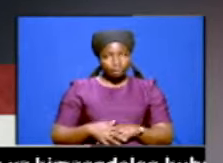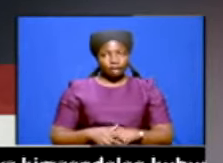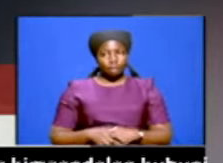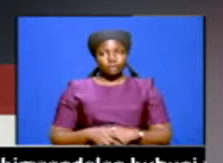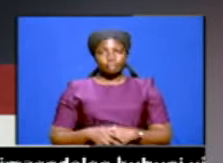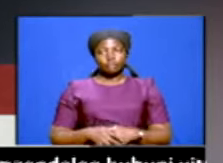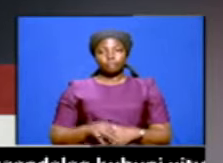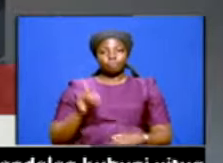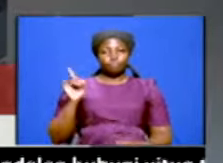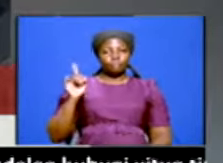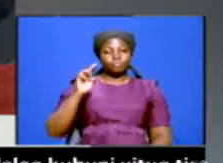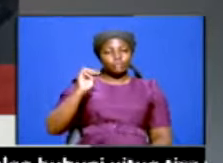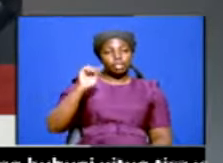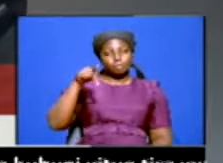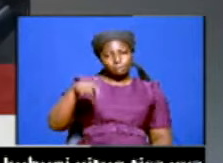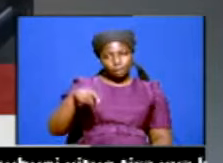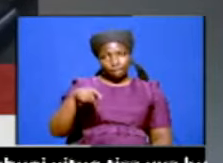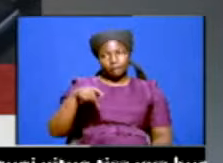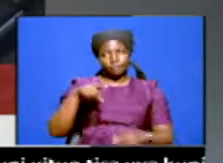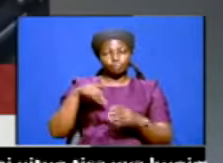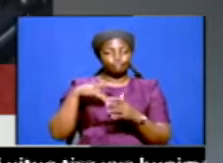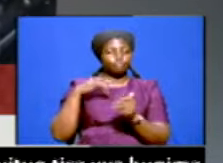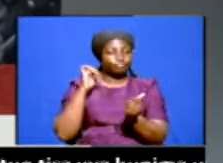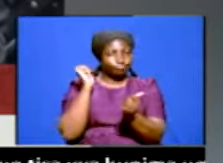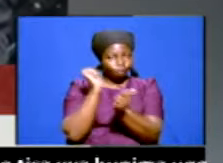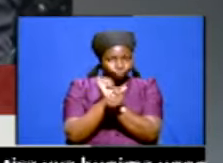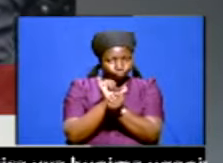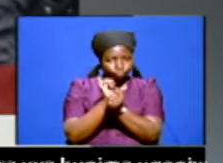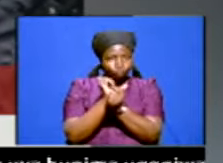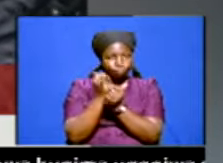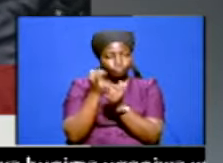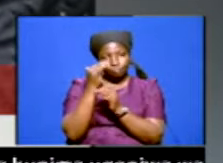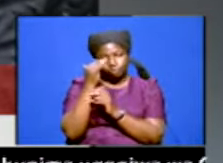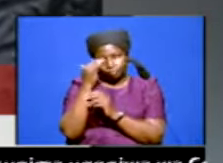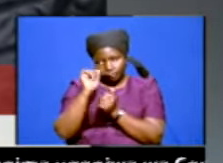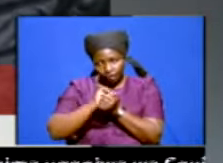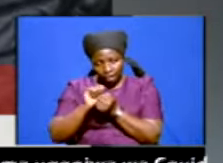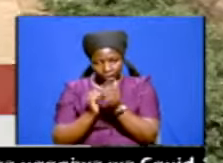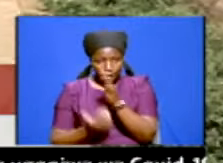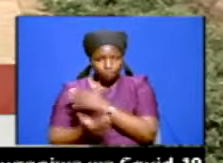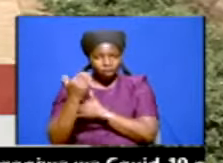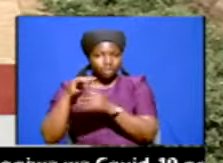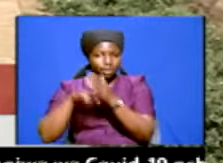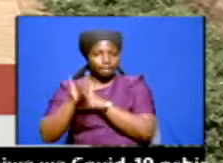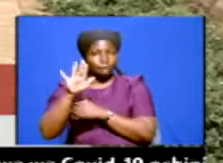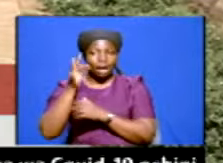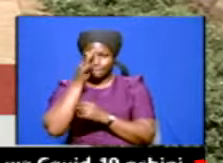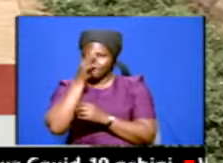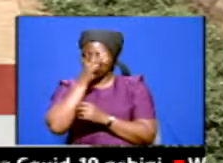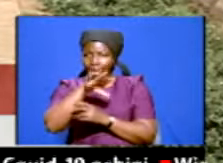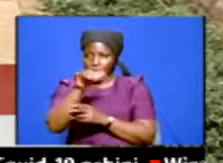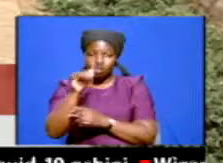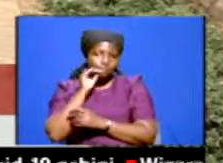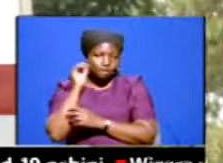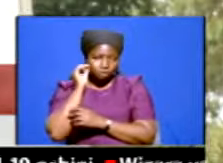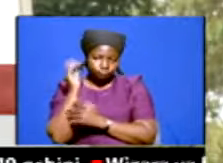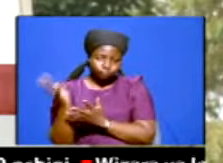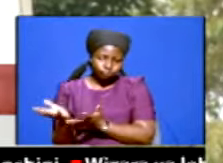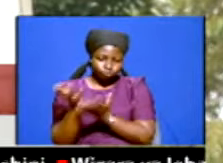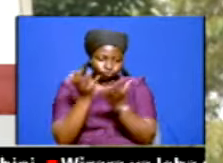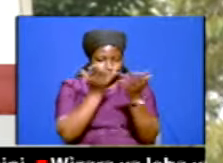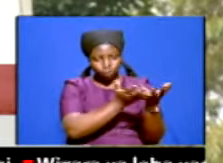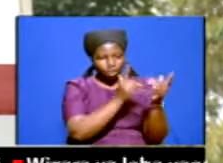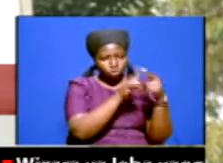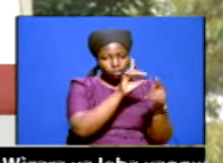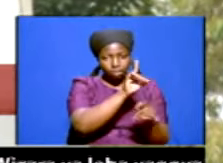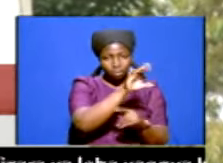Mbunge huyo wa Madhira alikamatwa Ijumaa asubuhi kutoka makazi yake ya Sagana County ya Nyeri na kusafirishwa hadi makao makuu ya DCI yaliyoko